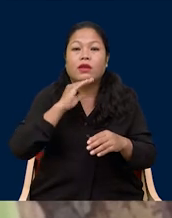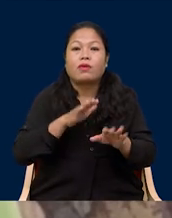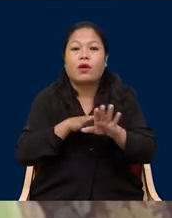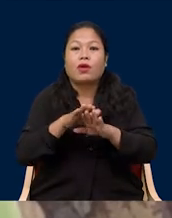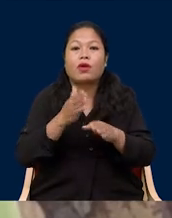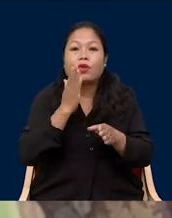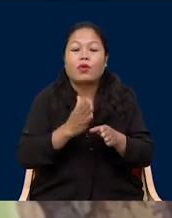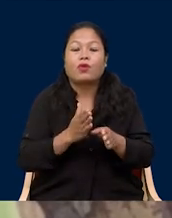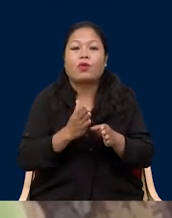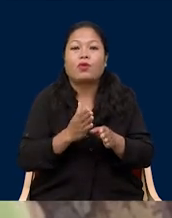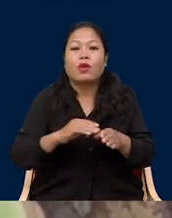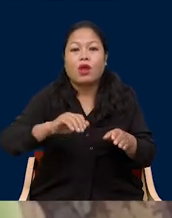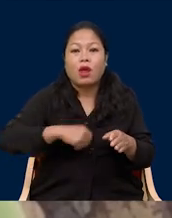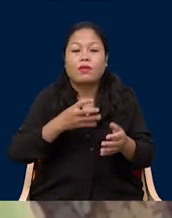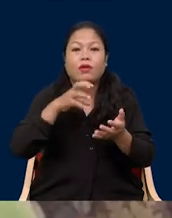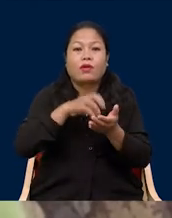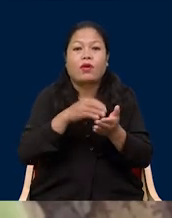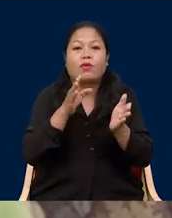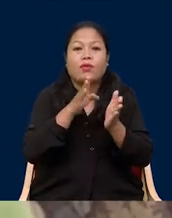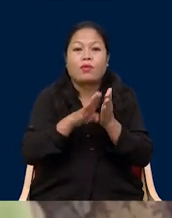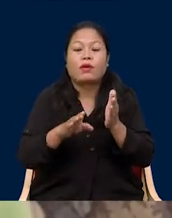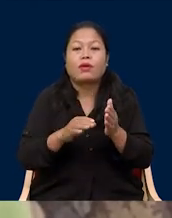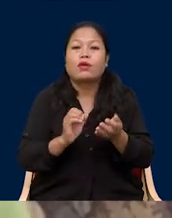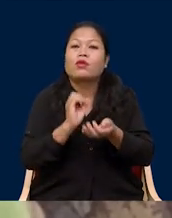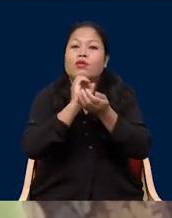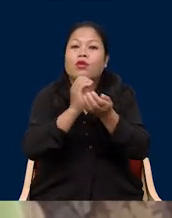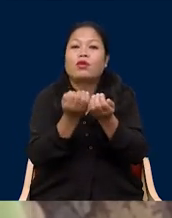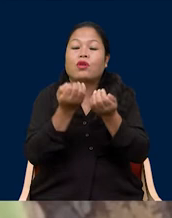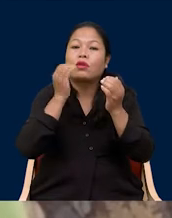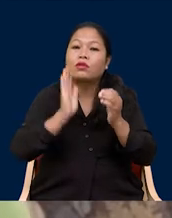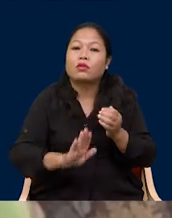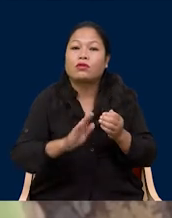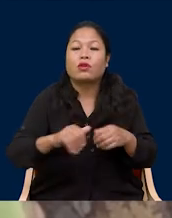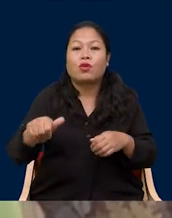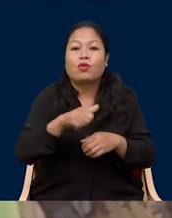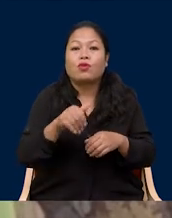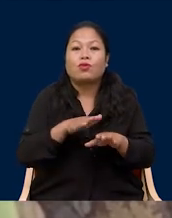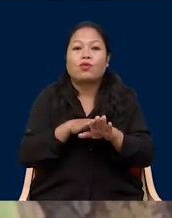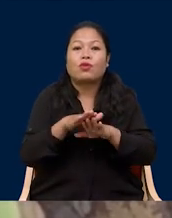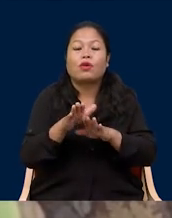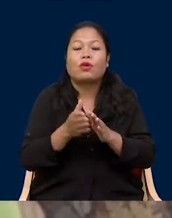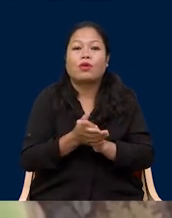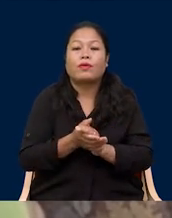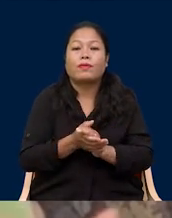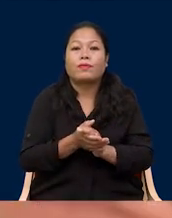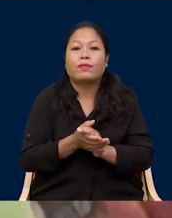चाहिँ युवाहरूले चाहिँ आफ्नो ठाउँबाट योगदान दिन सक्छन्। उनीहरू